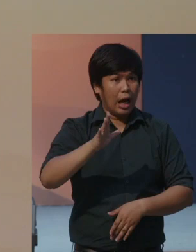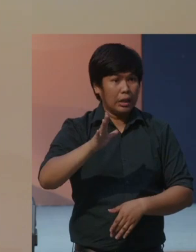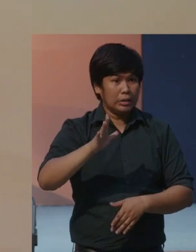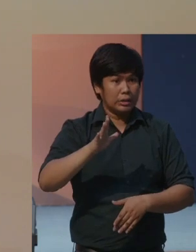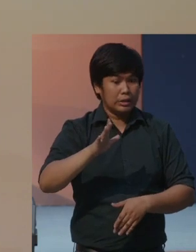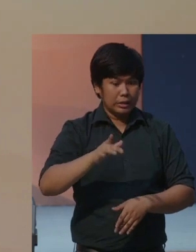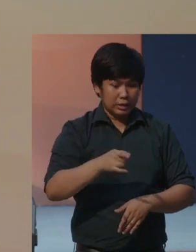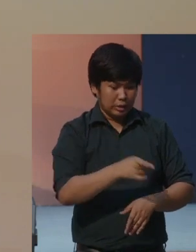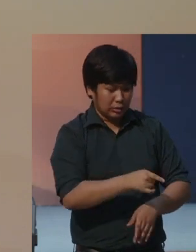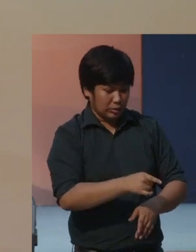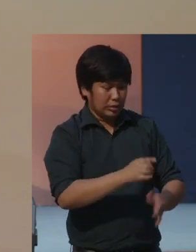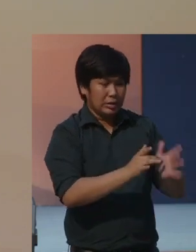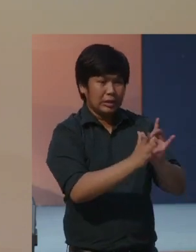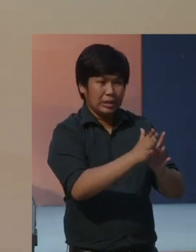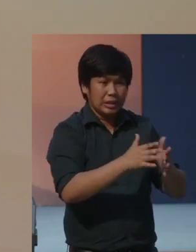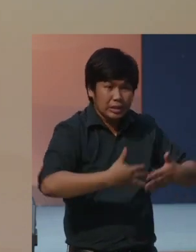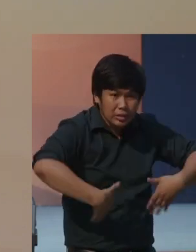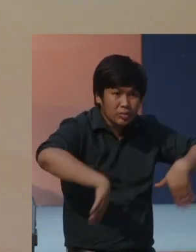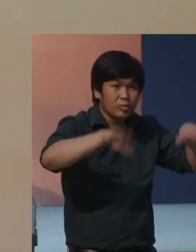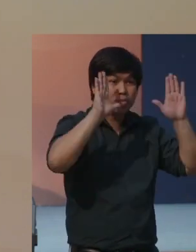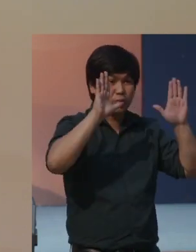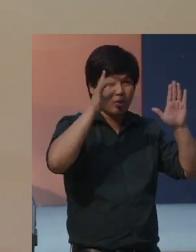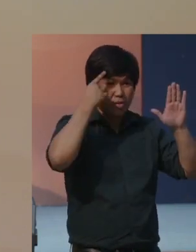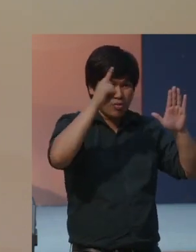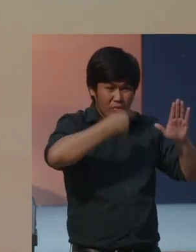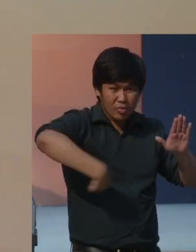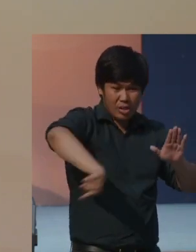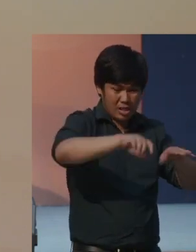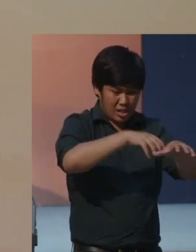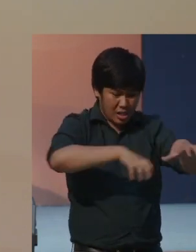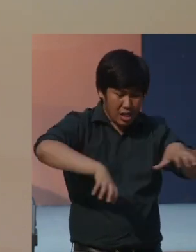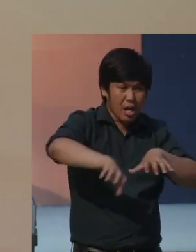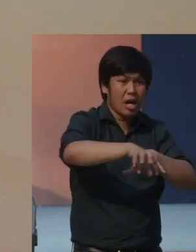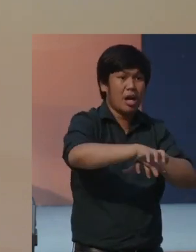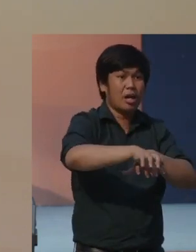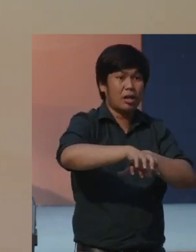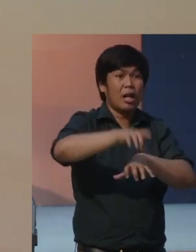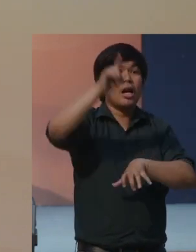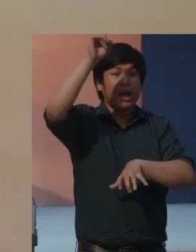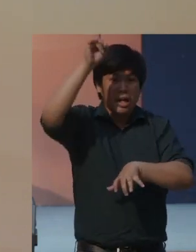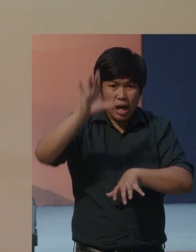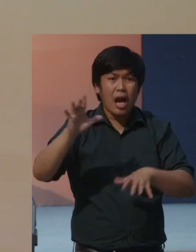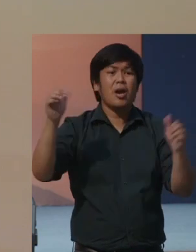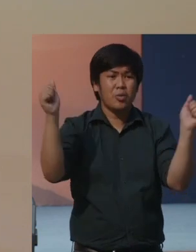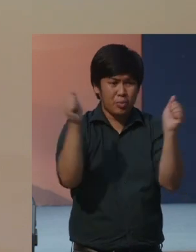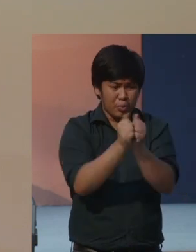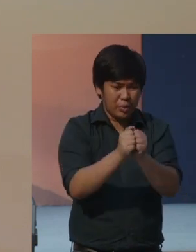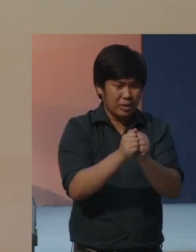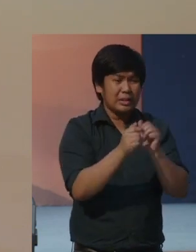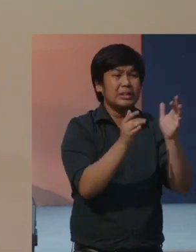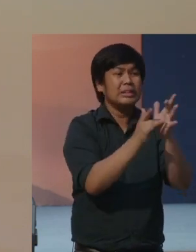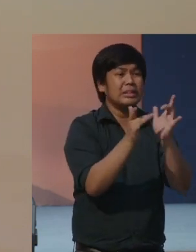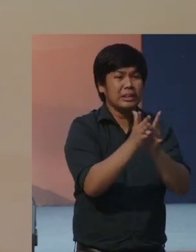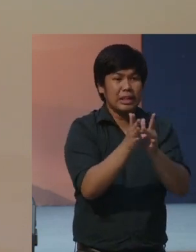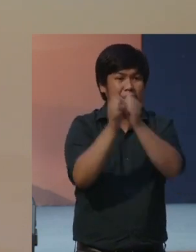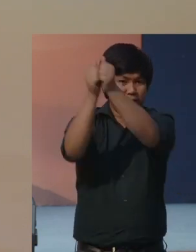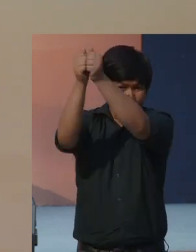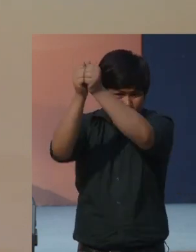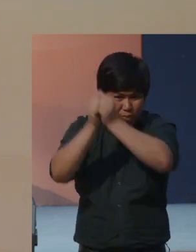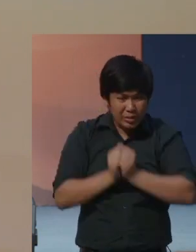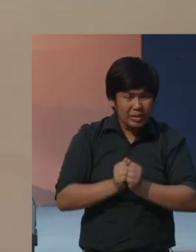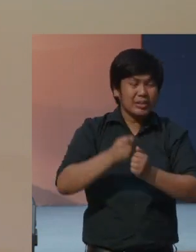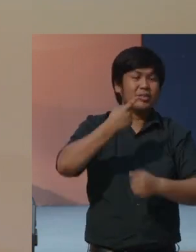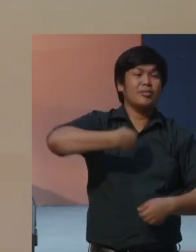Son, but gave Him up for us all, how will He not also with Him graciously give